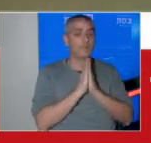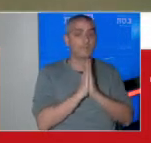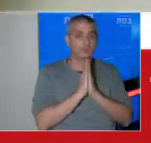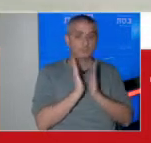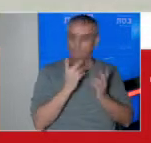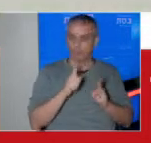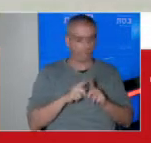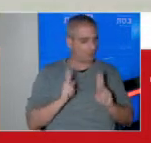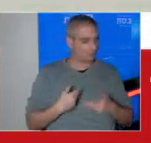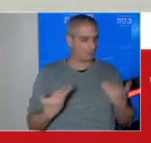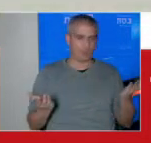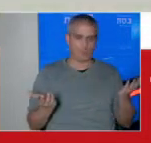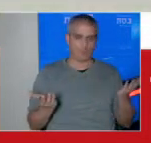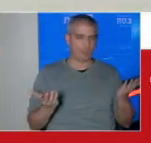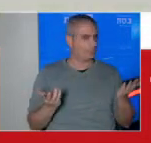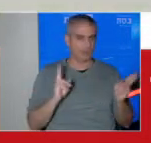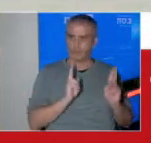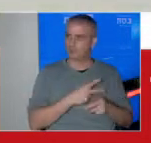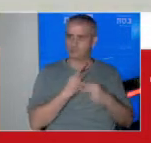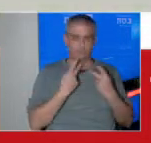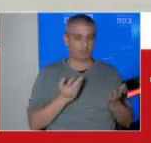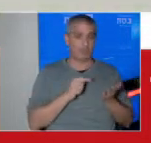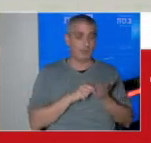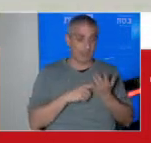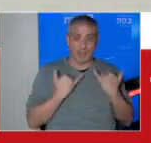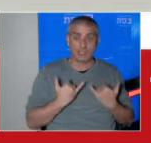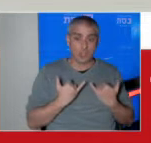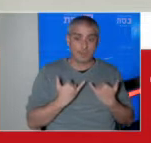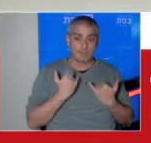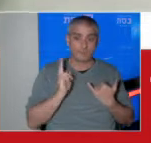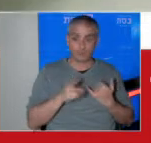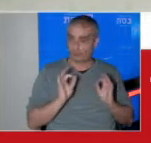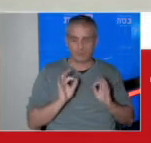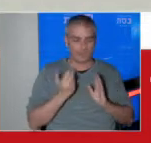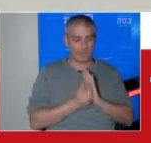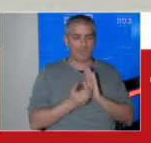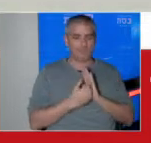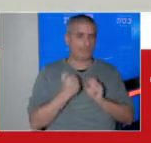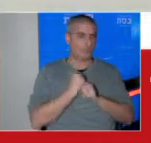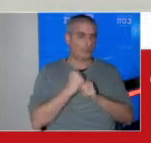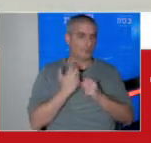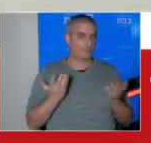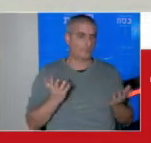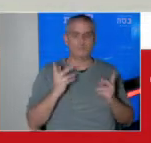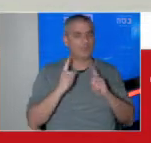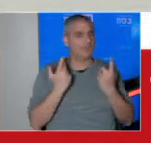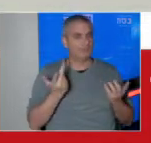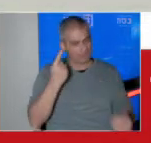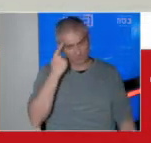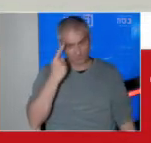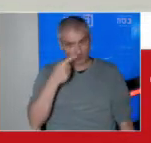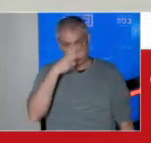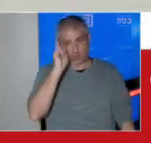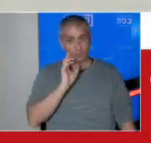יש מאין. המערכת לא יכולה, כי היום יש באמת מחסור בכוח אדם. מה יהיה, אתה יודע